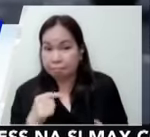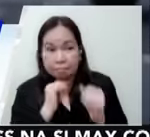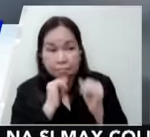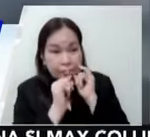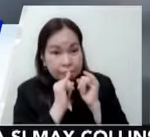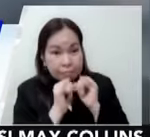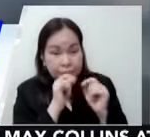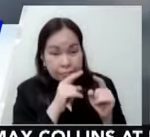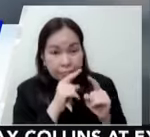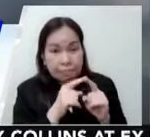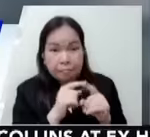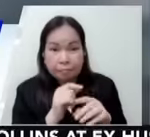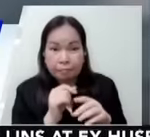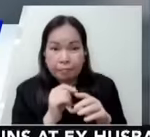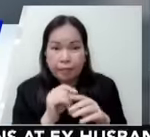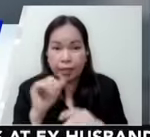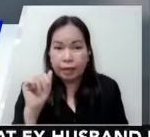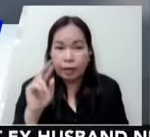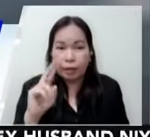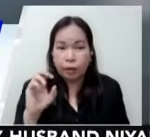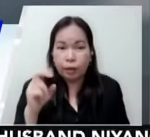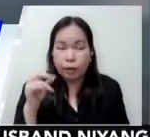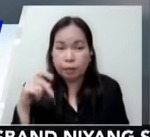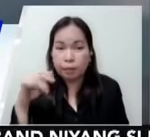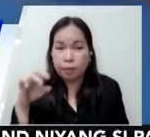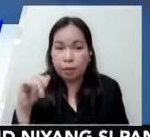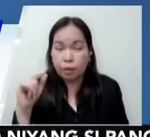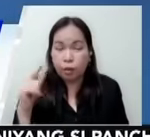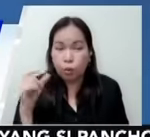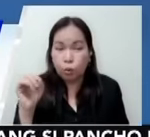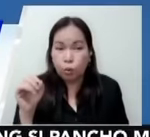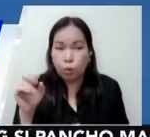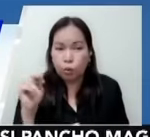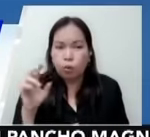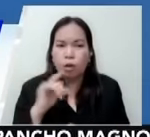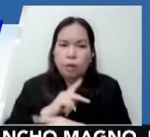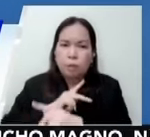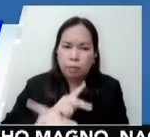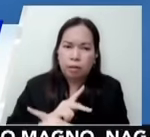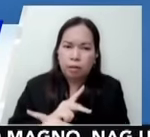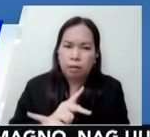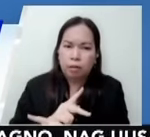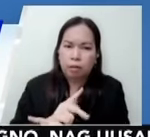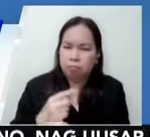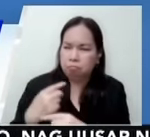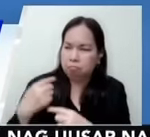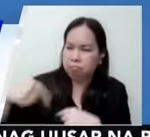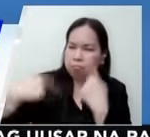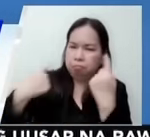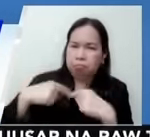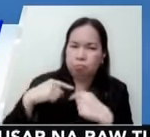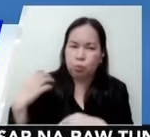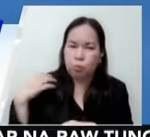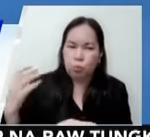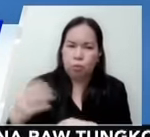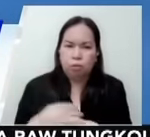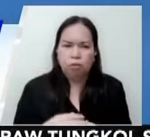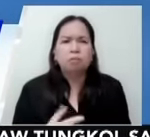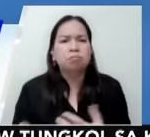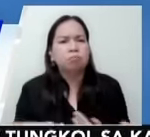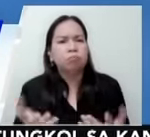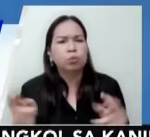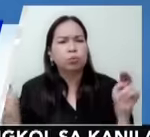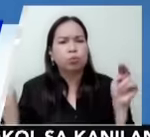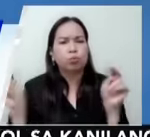News, dumepensa sa batikos ang taekwondo coach. Dagdag pa niya, normal lang naman daw talaga na magtapat